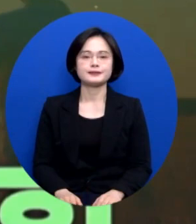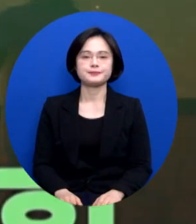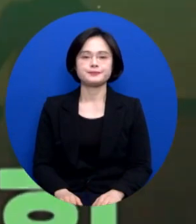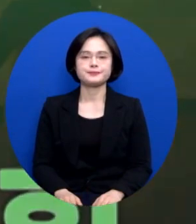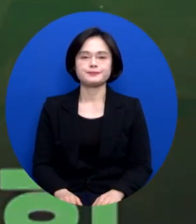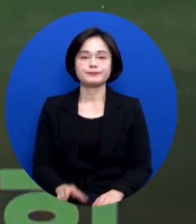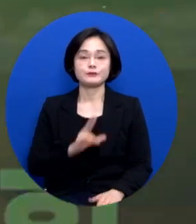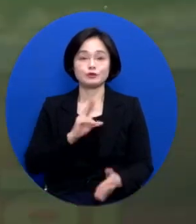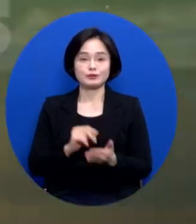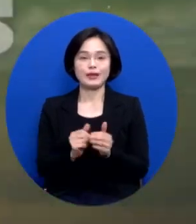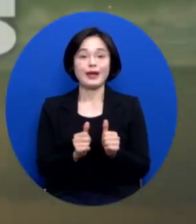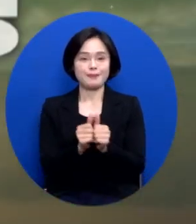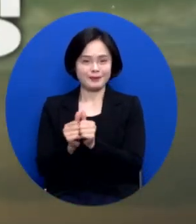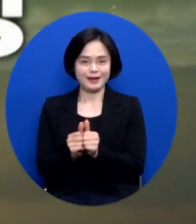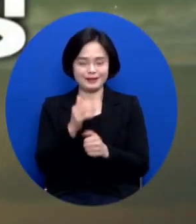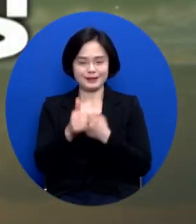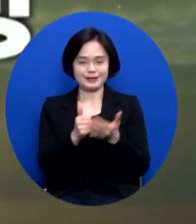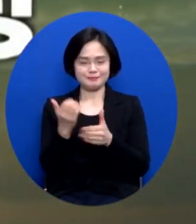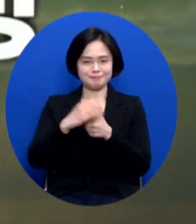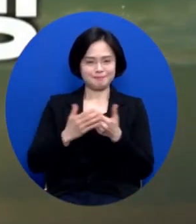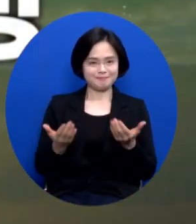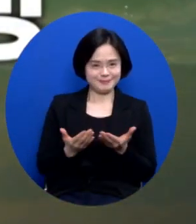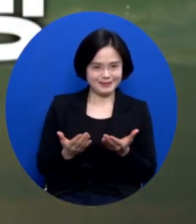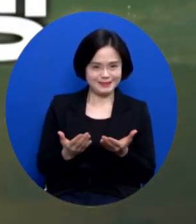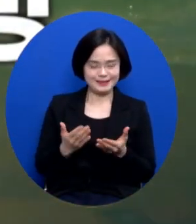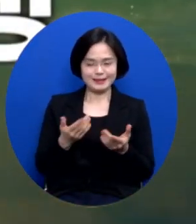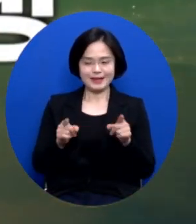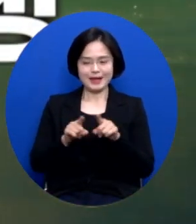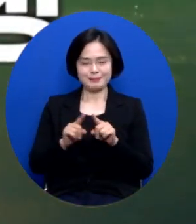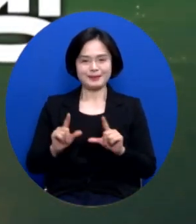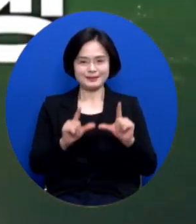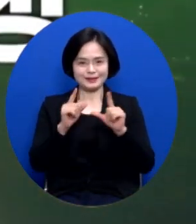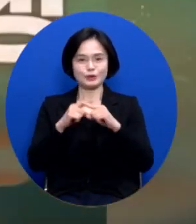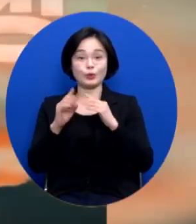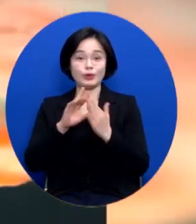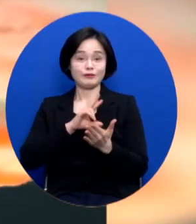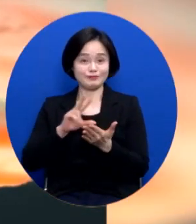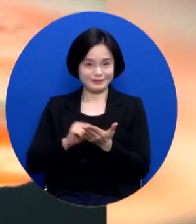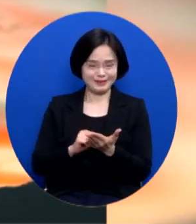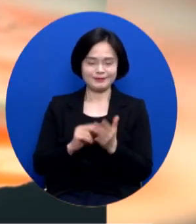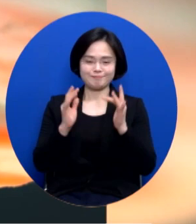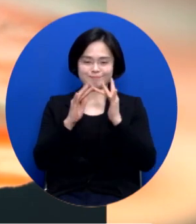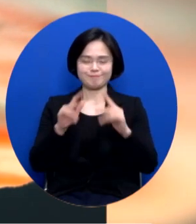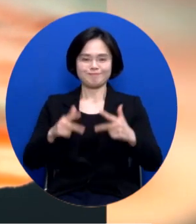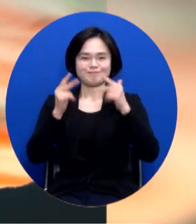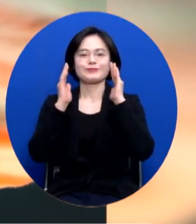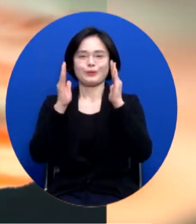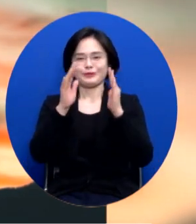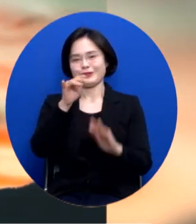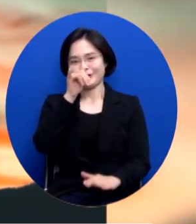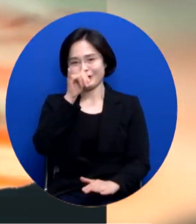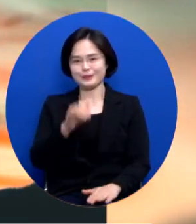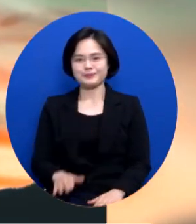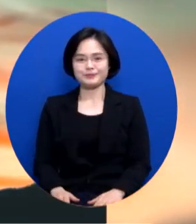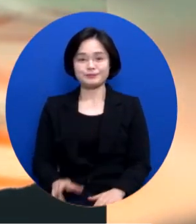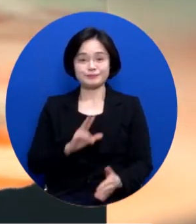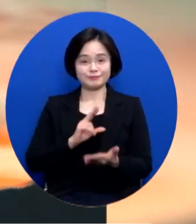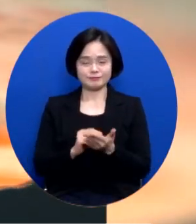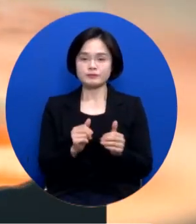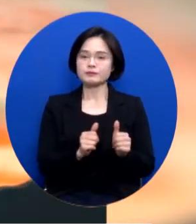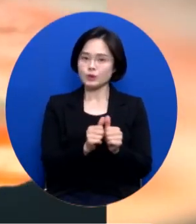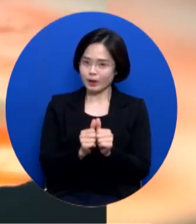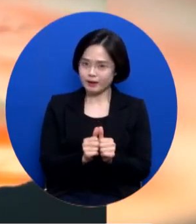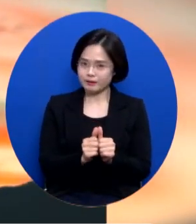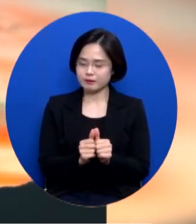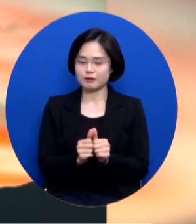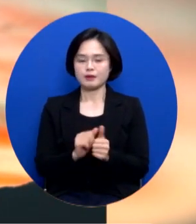투게더 함께하는 목회, 함께 사는 교회를 주제로 온라인으로 진행하는 1학기 횃불회는 동행과 변화,